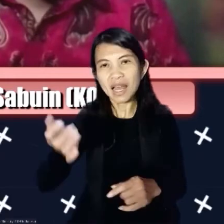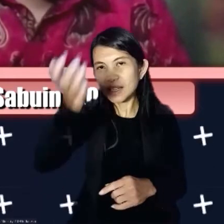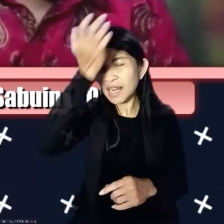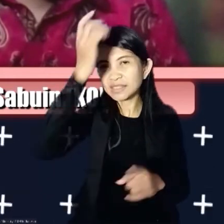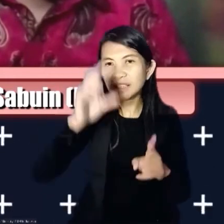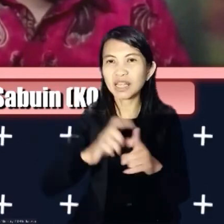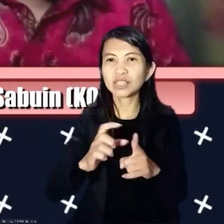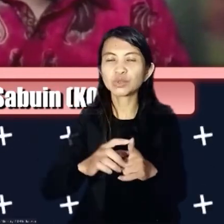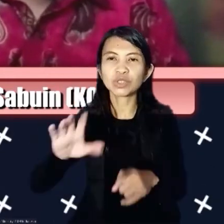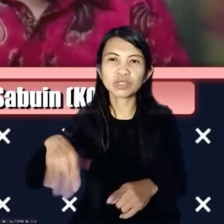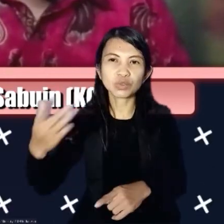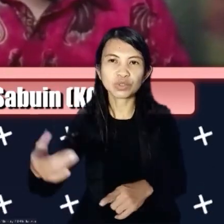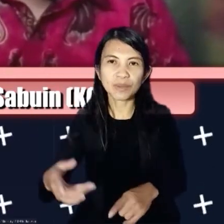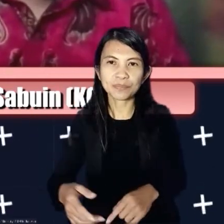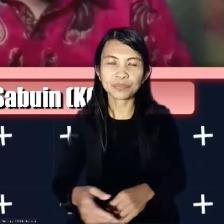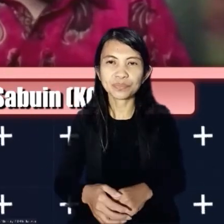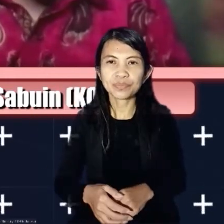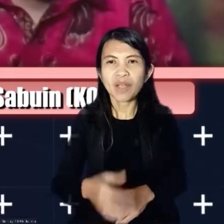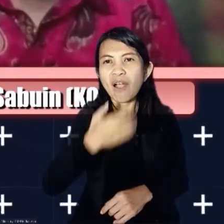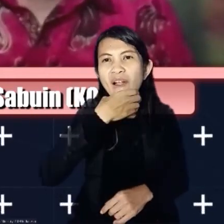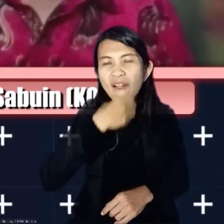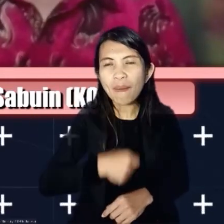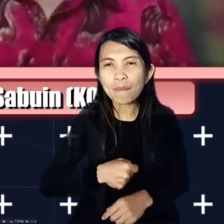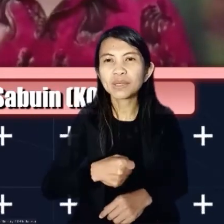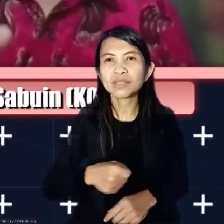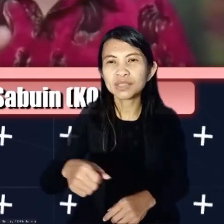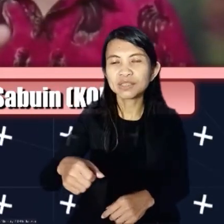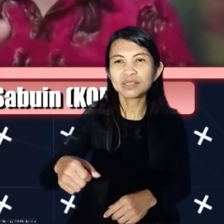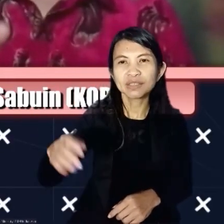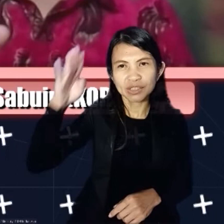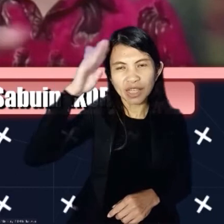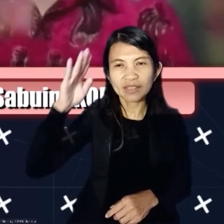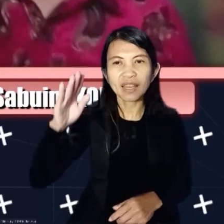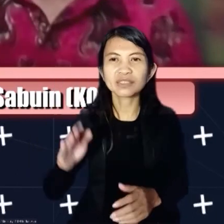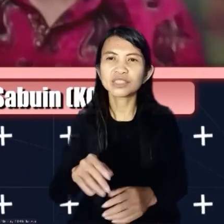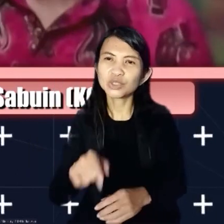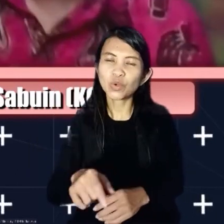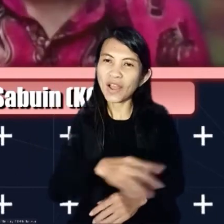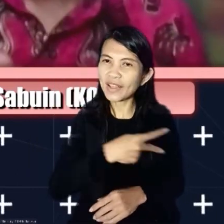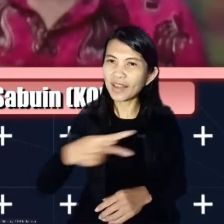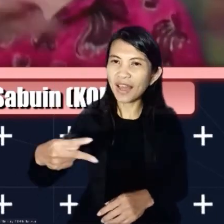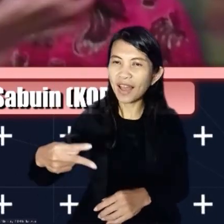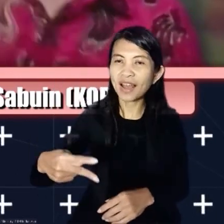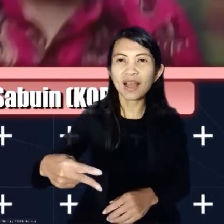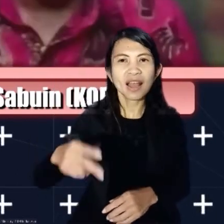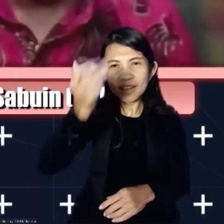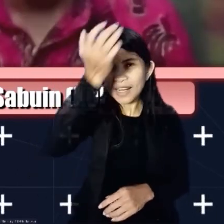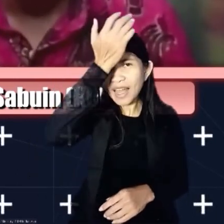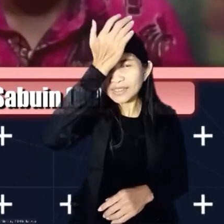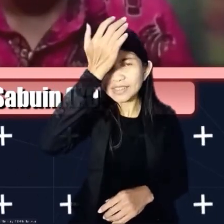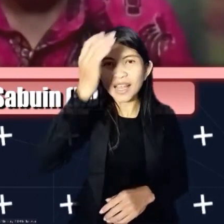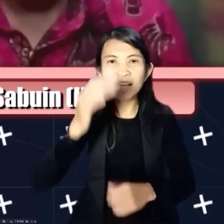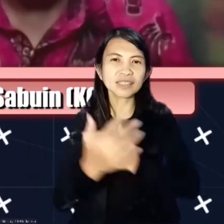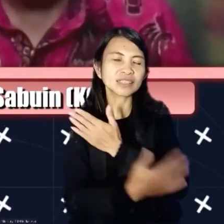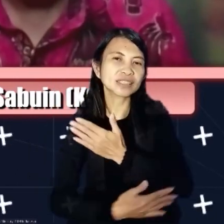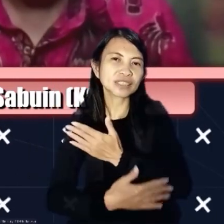ke saat itu ialah Raja Negeri Yunani padahal kerajaan Yunani belum berkuasa di atas seluruh